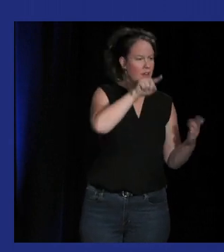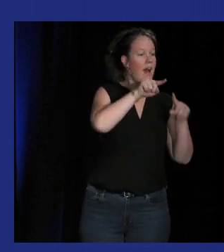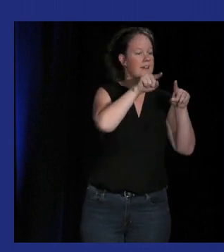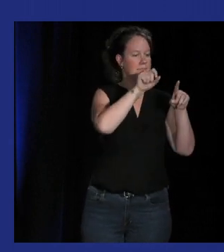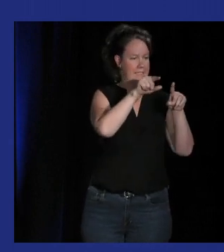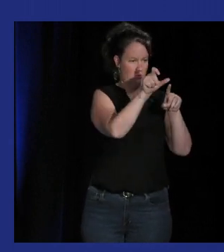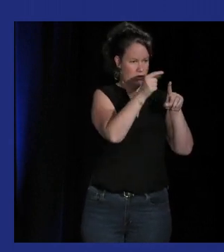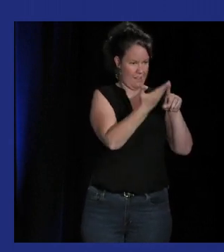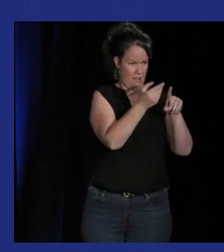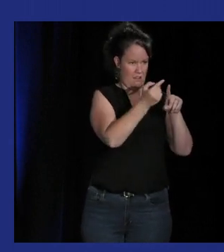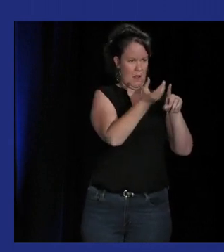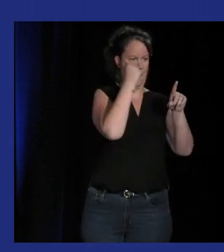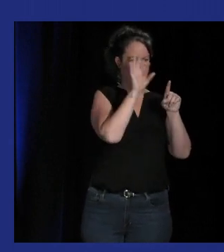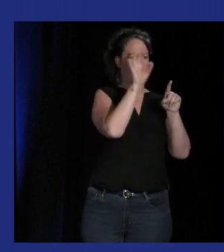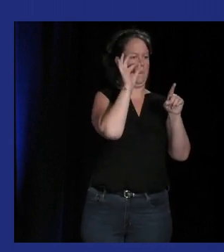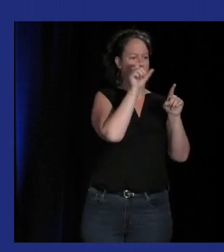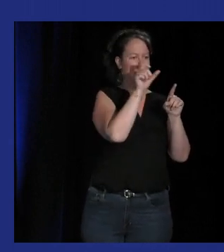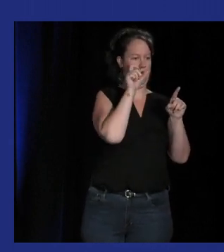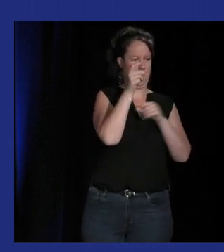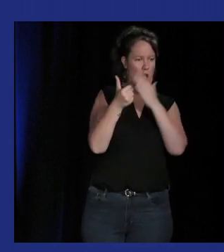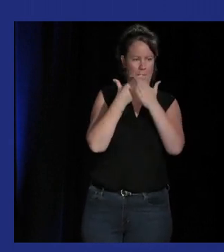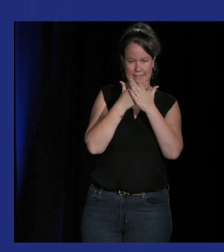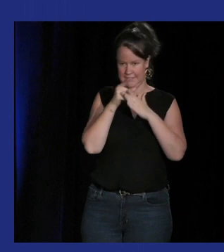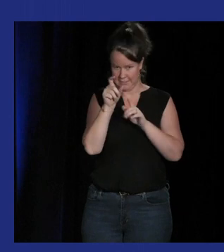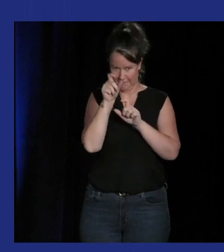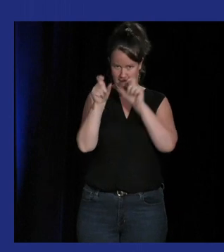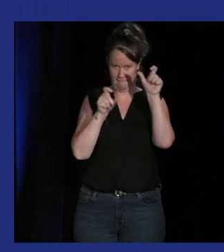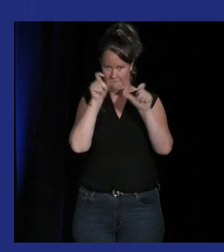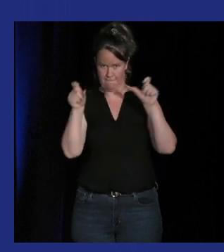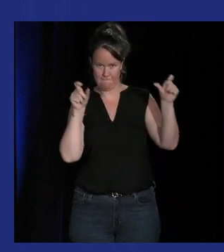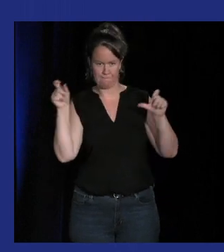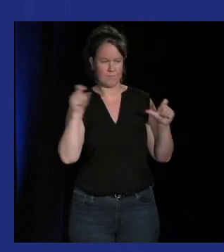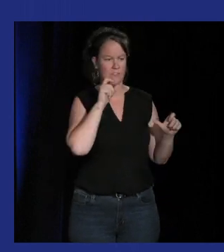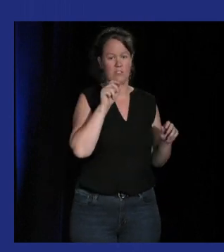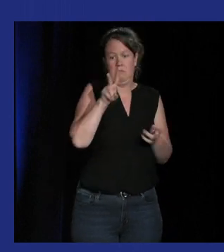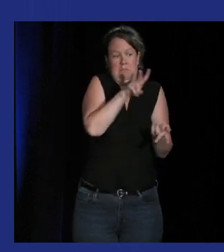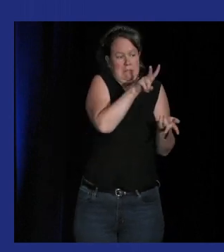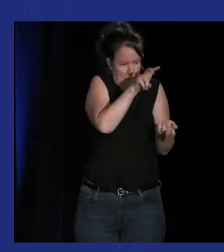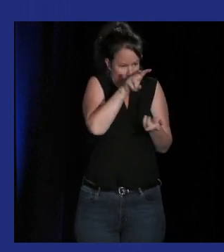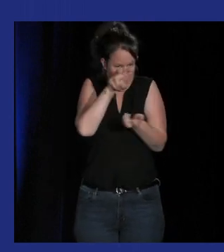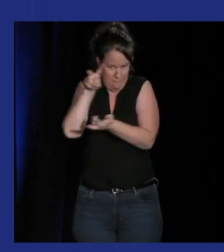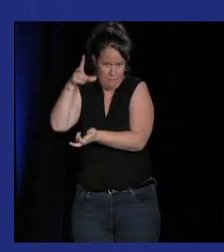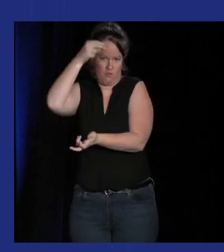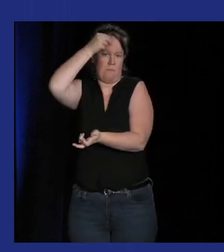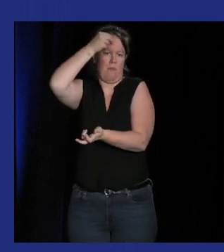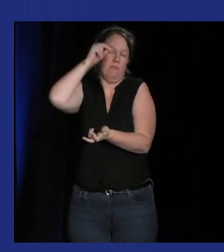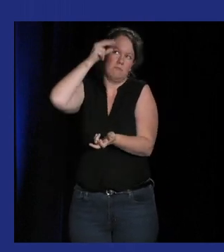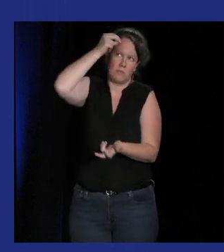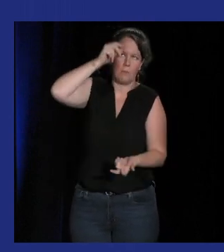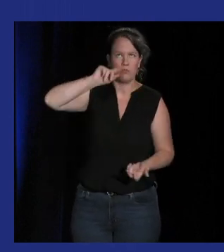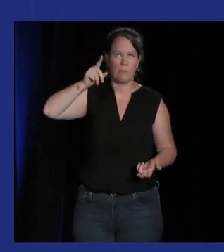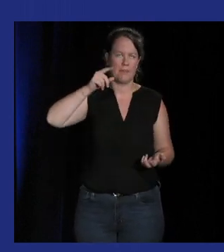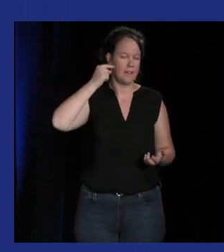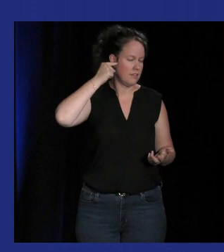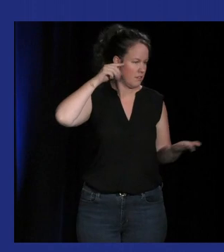et sortir enfin échanger des mots et comprendre entre grand guillemets qu'est-ce que qu'est-ce que ça disait juste en écoutant la